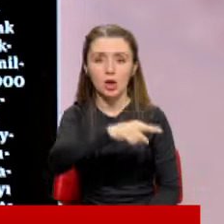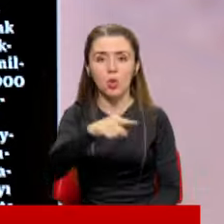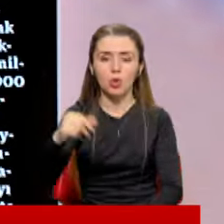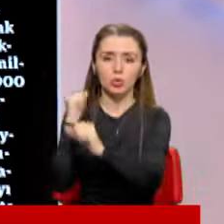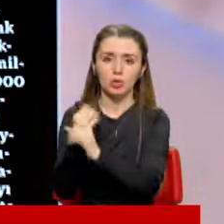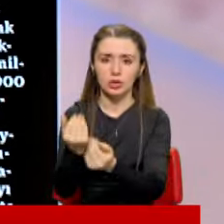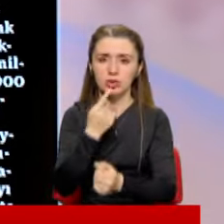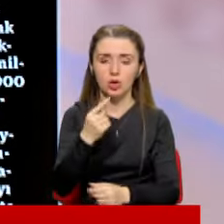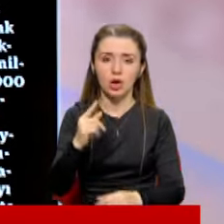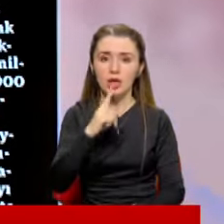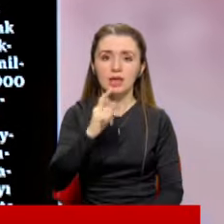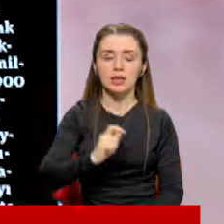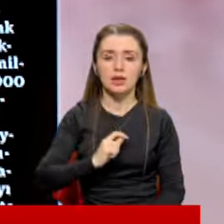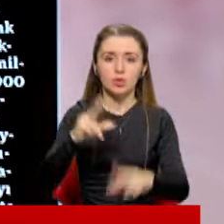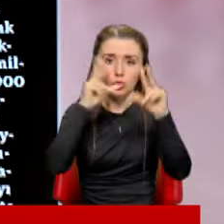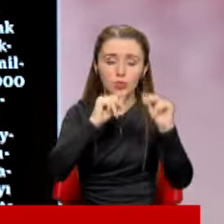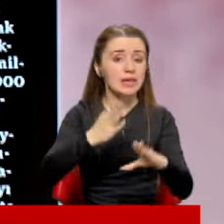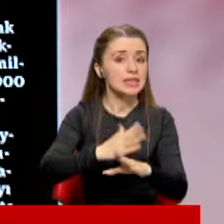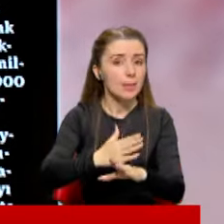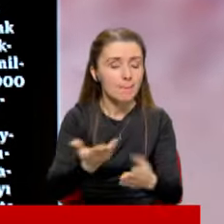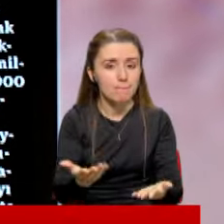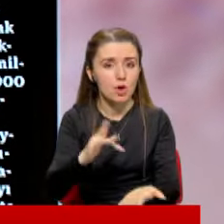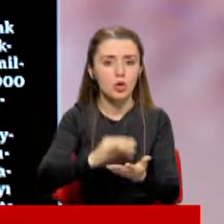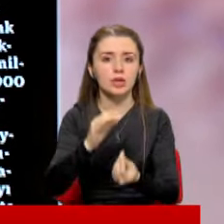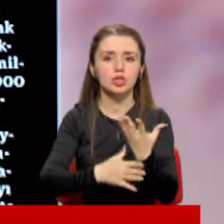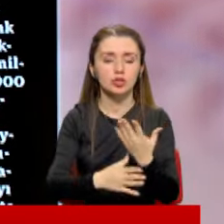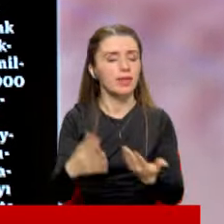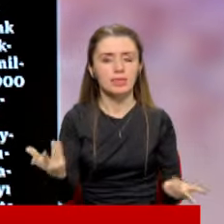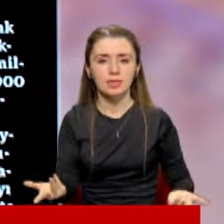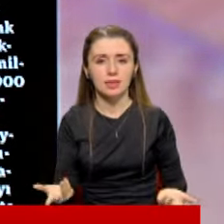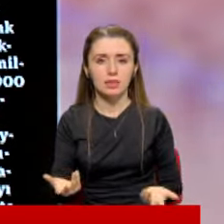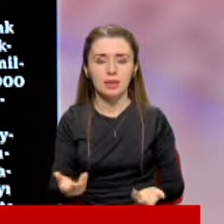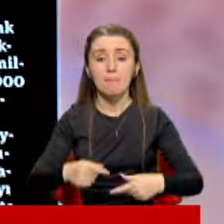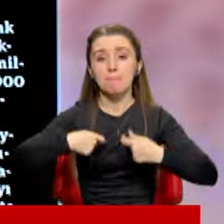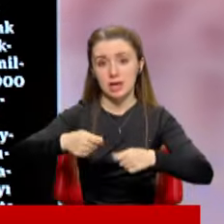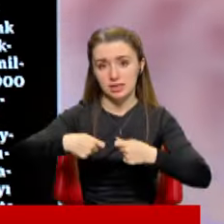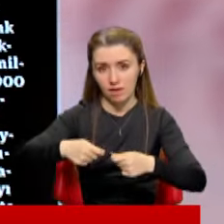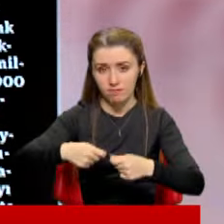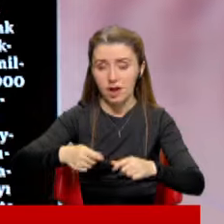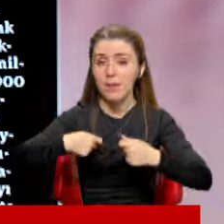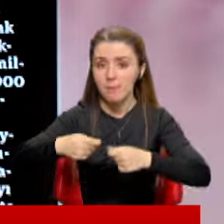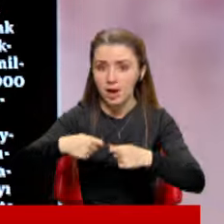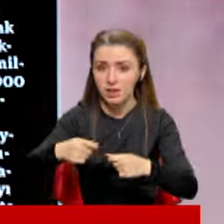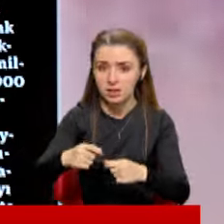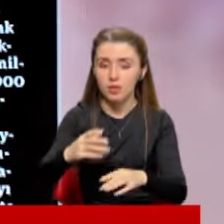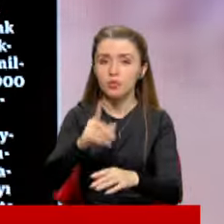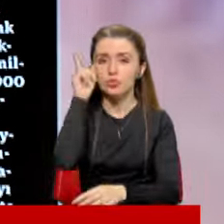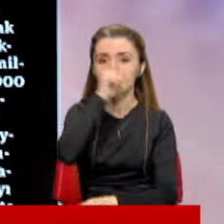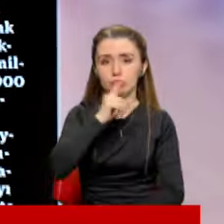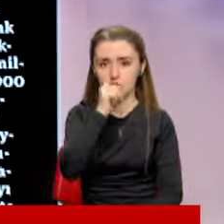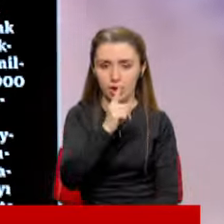sırtlanacak. Teklifte uyutulmaya gerekçe olarak ortaya çıkacak olan ise maliyetler. Maliyetleri gerekçe